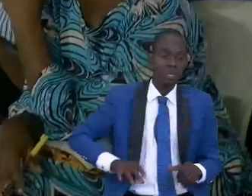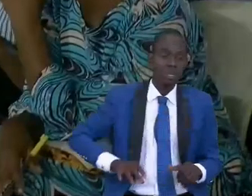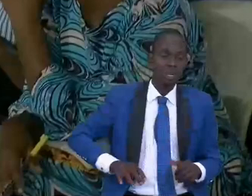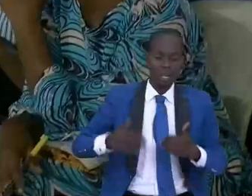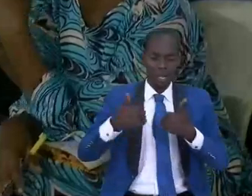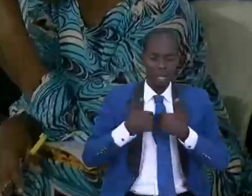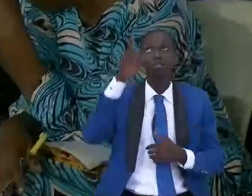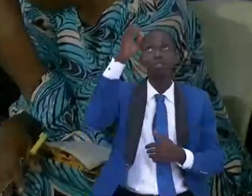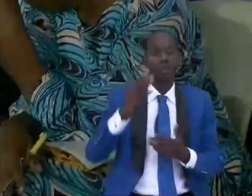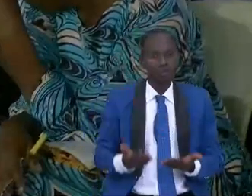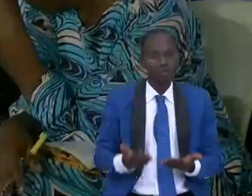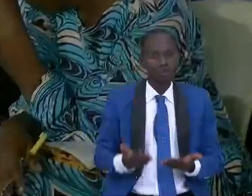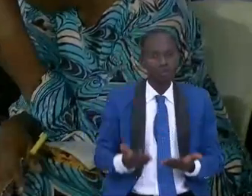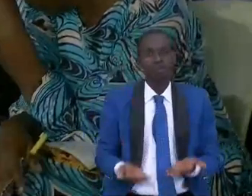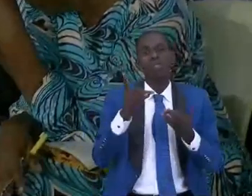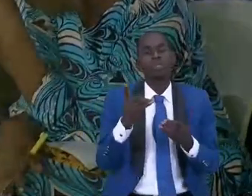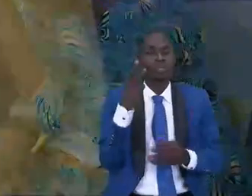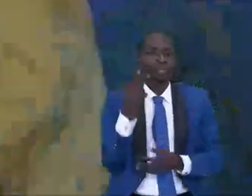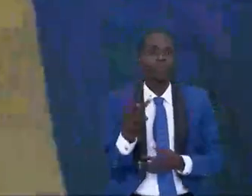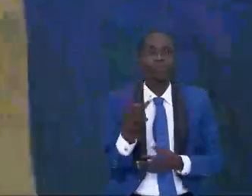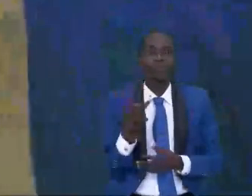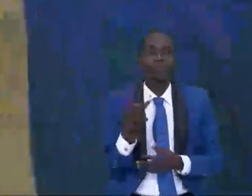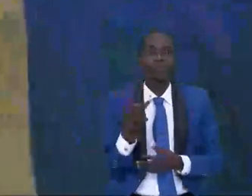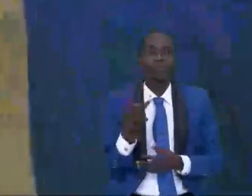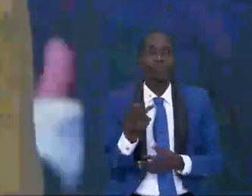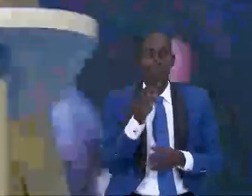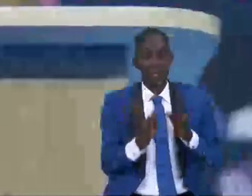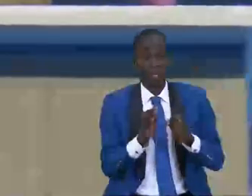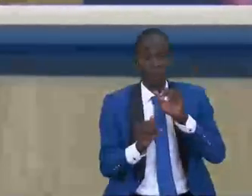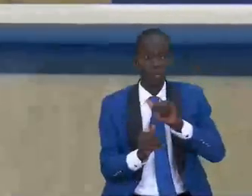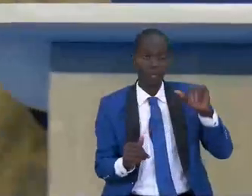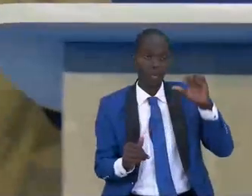élevé. Voici ceci. Et si un homme